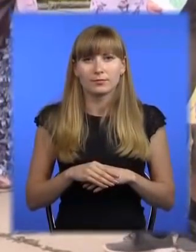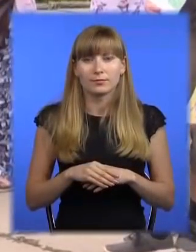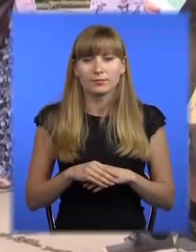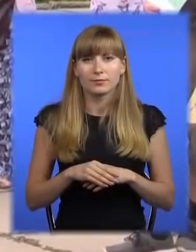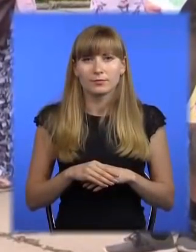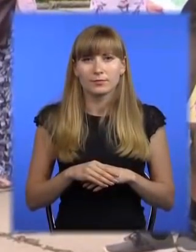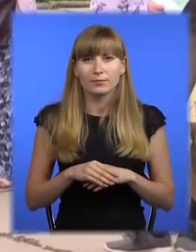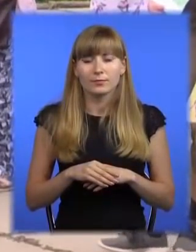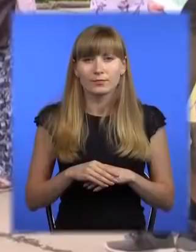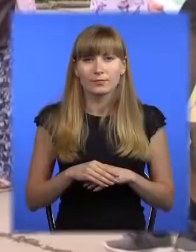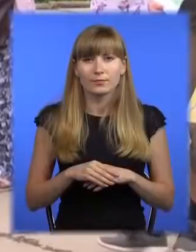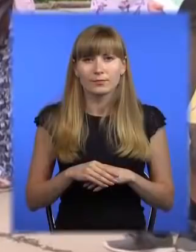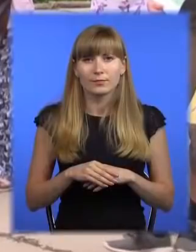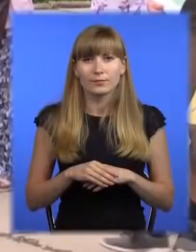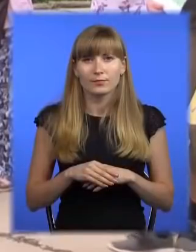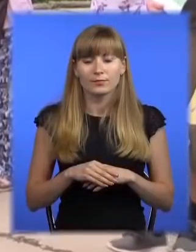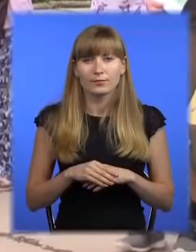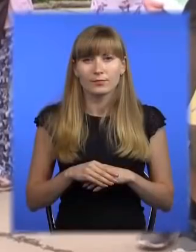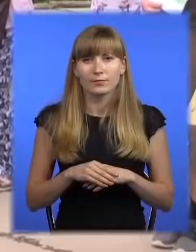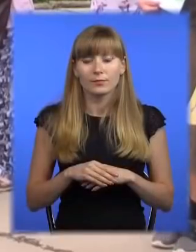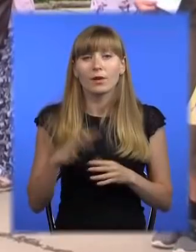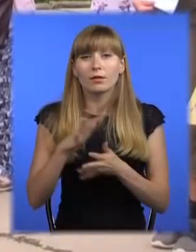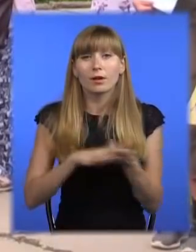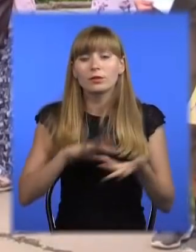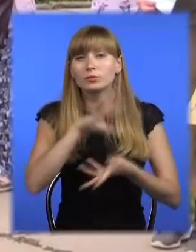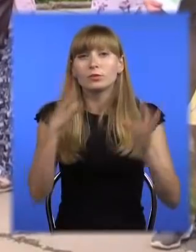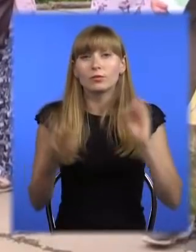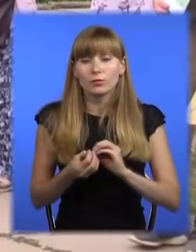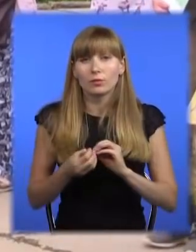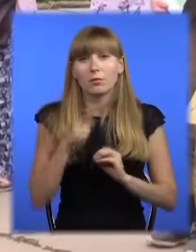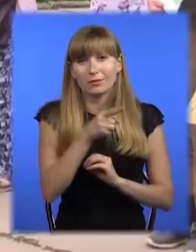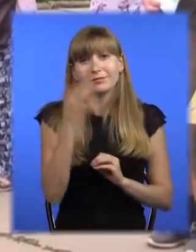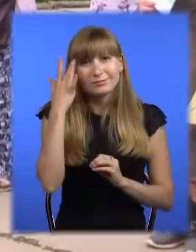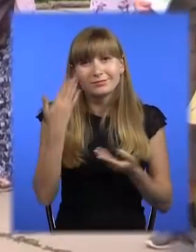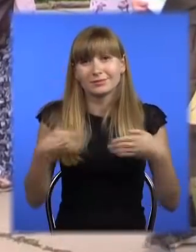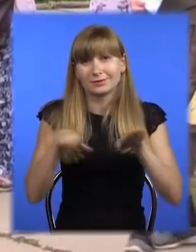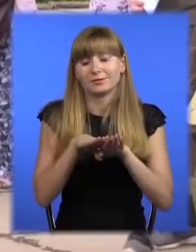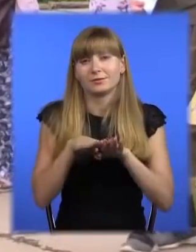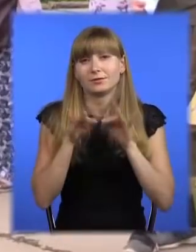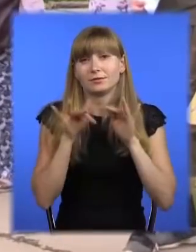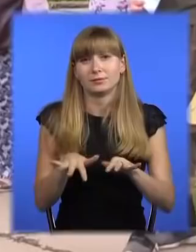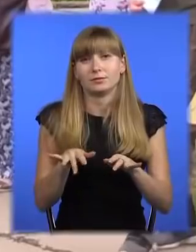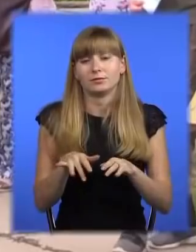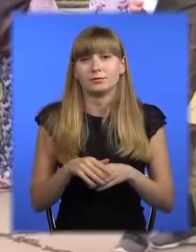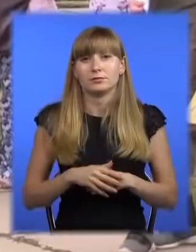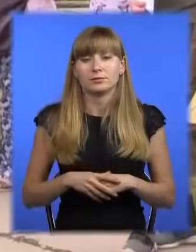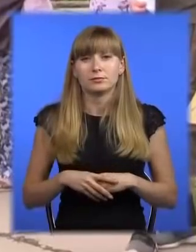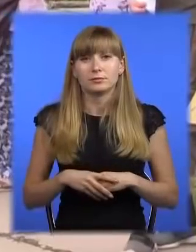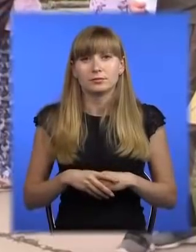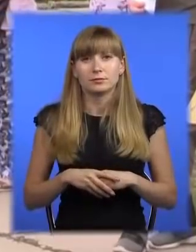на объективное расследование данного преступления. И апогеем всего произошедшего было уже